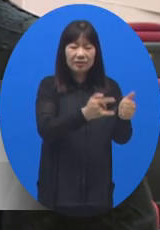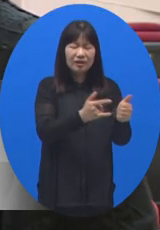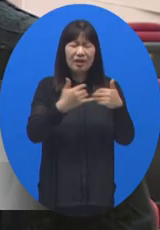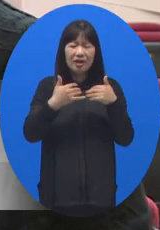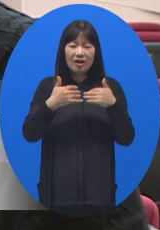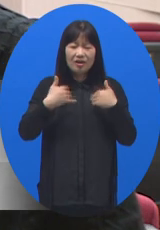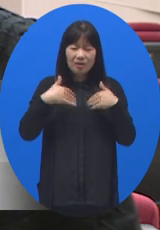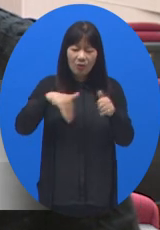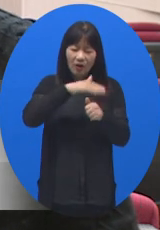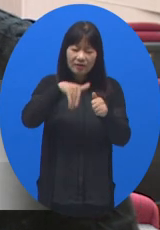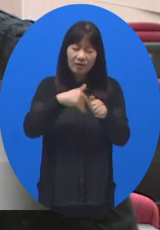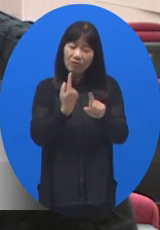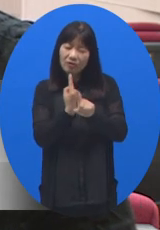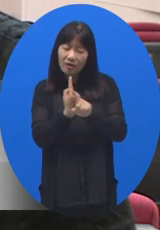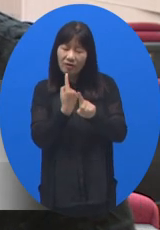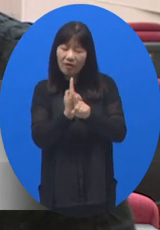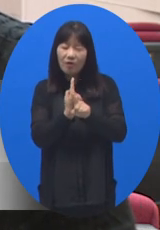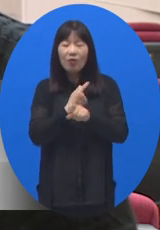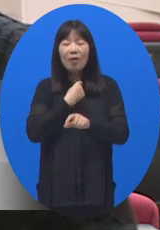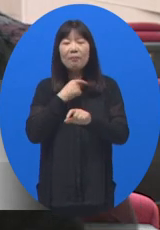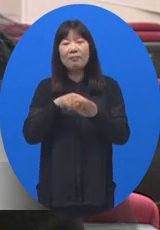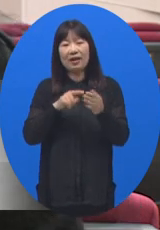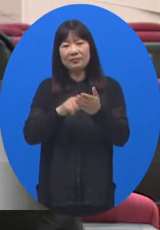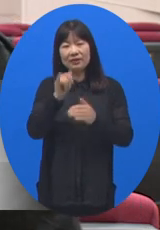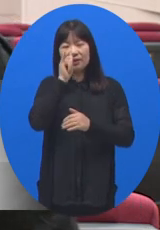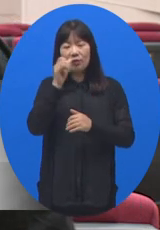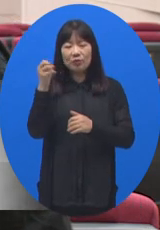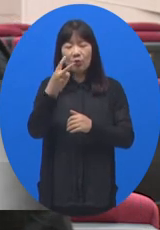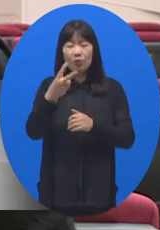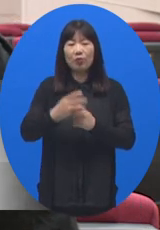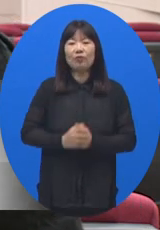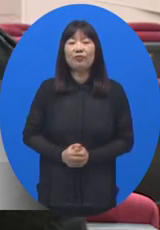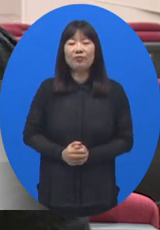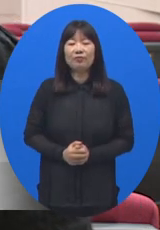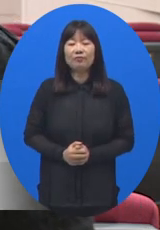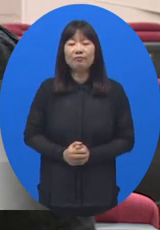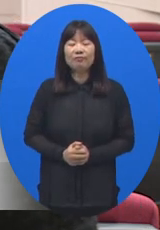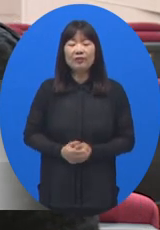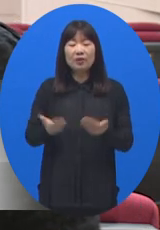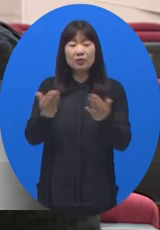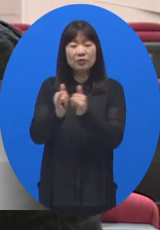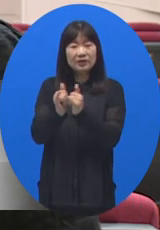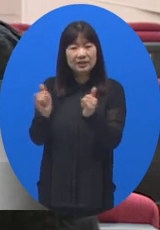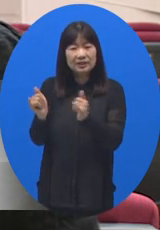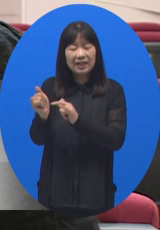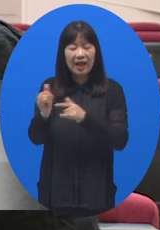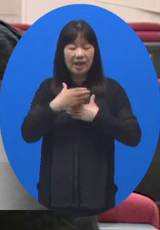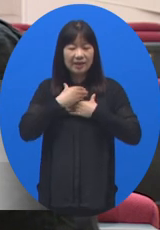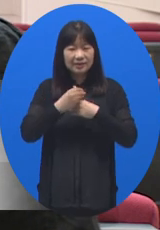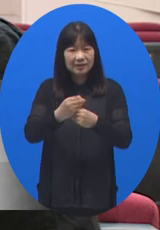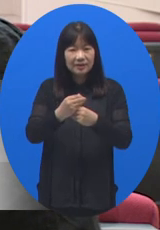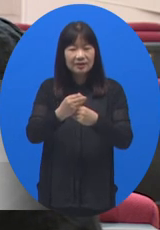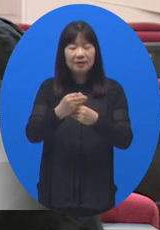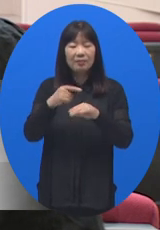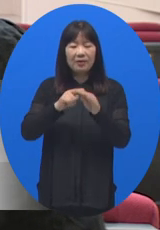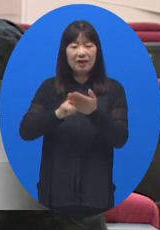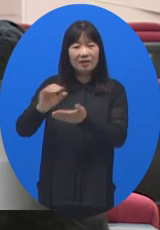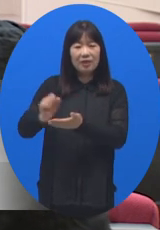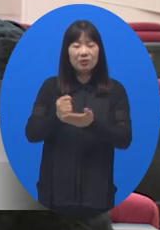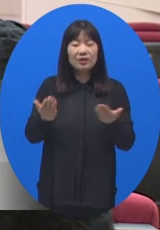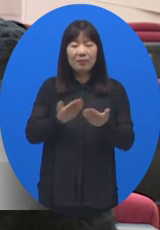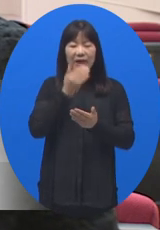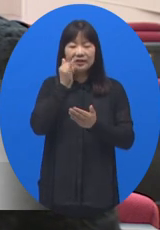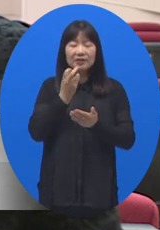환경이 개선이 되면 되었으면 좋겠고요 그리고 더 나아가서 노동자들이 안심하고 일할 수 있는